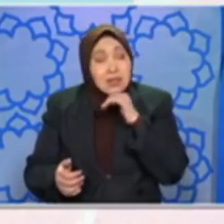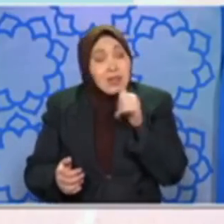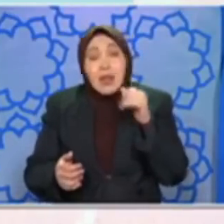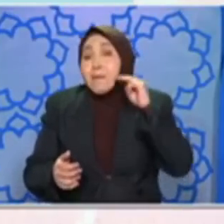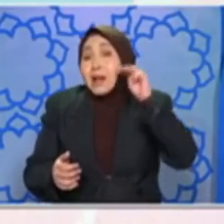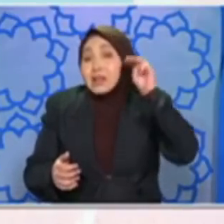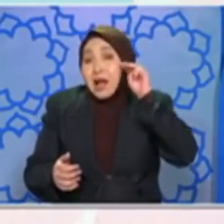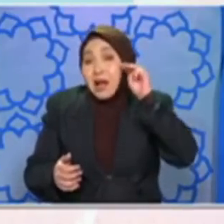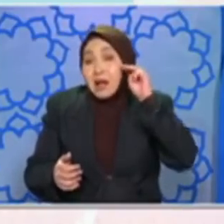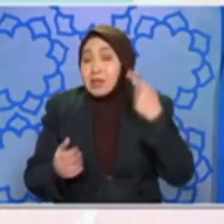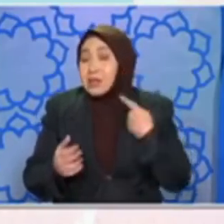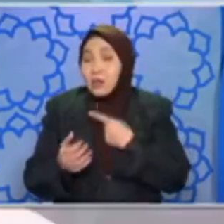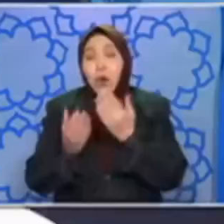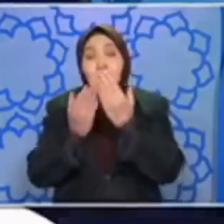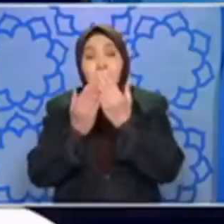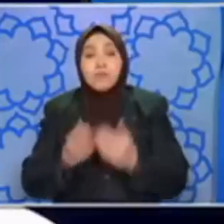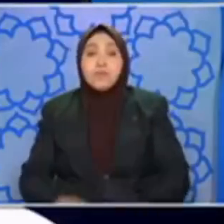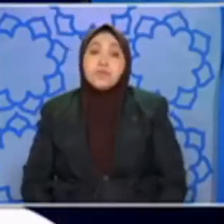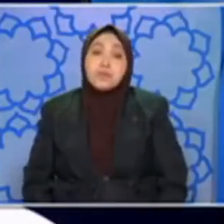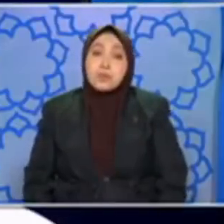matang. Kita berdoa.